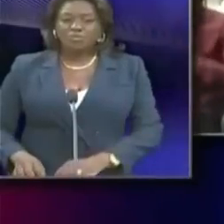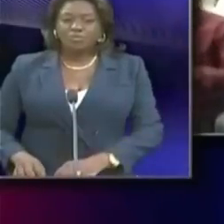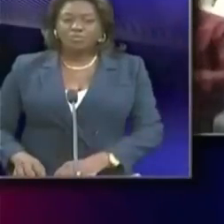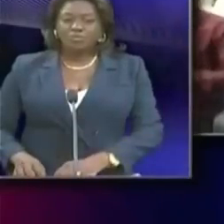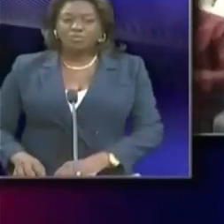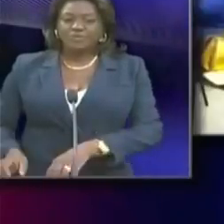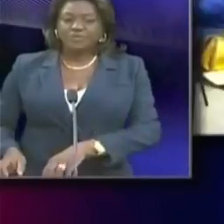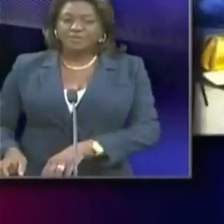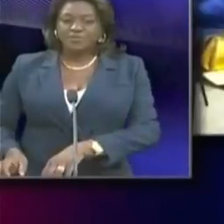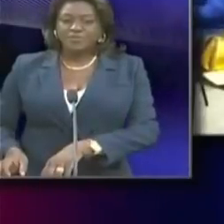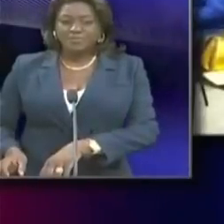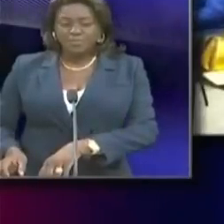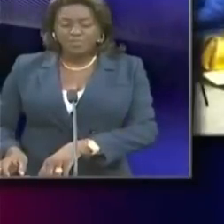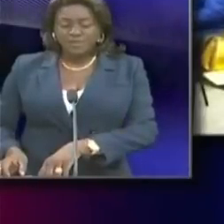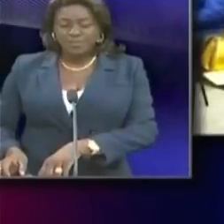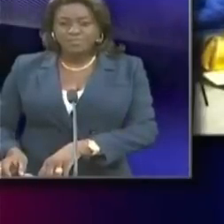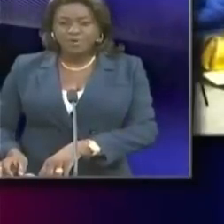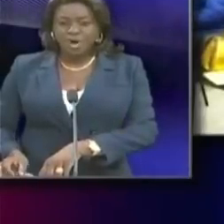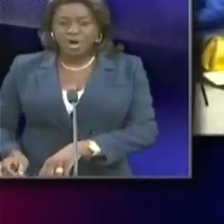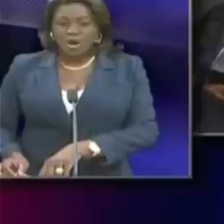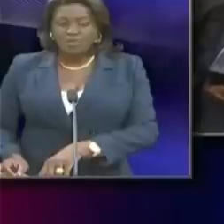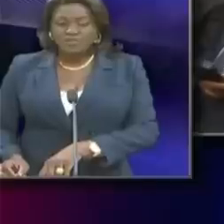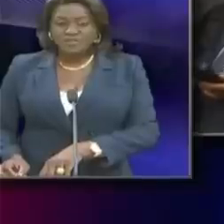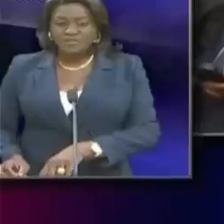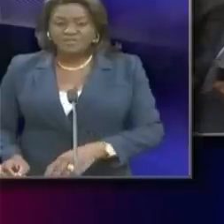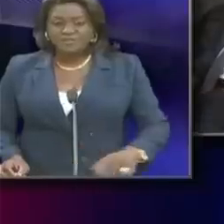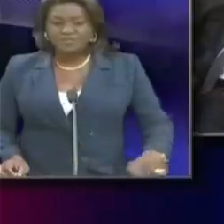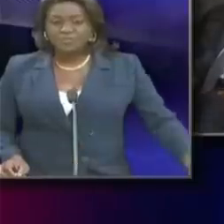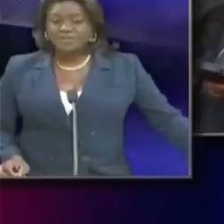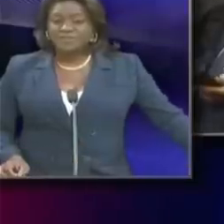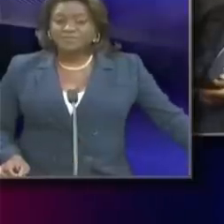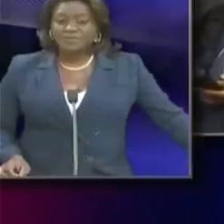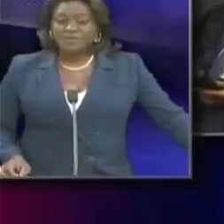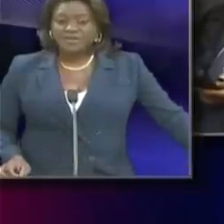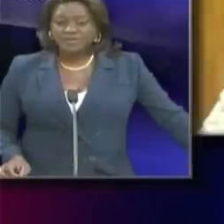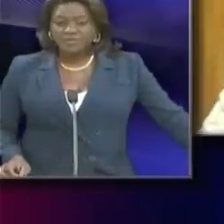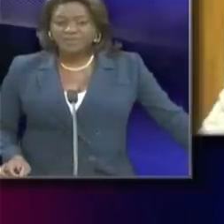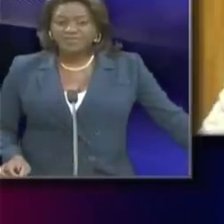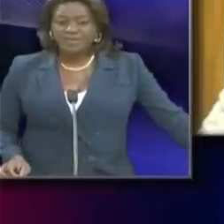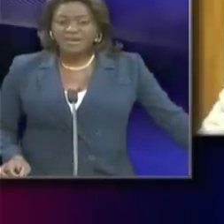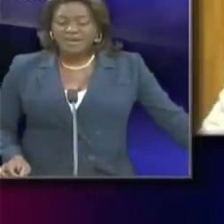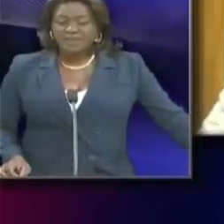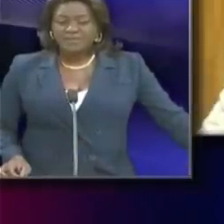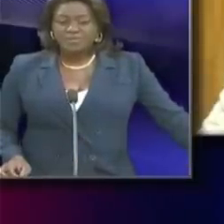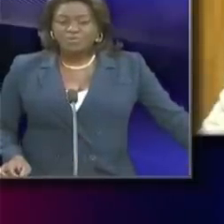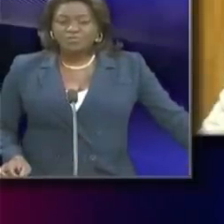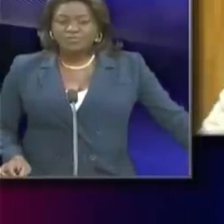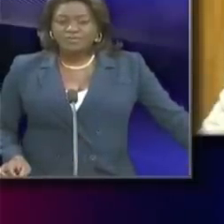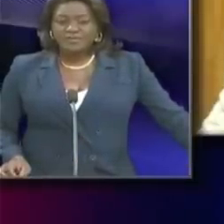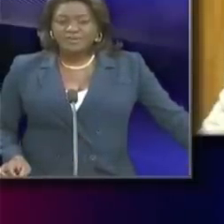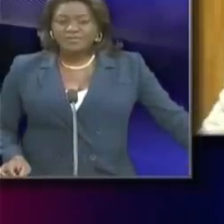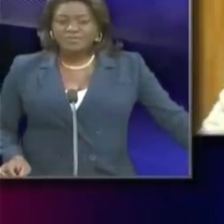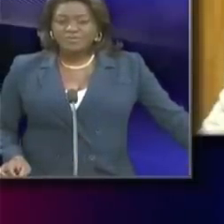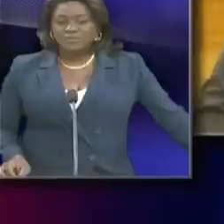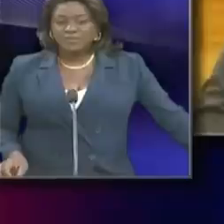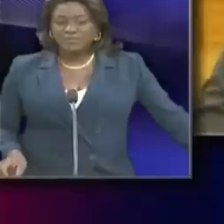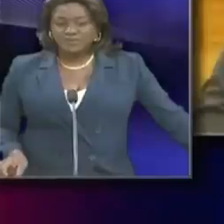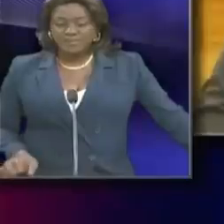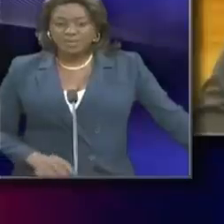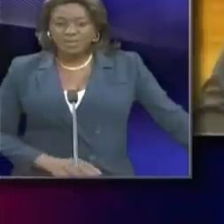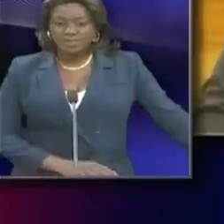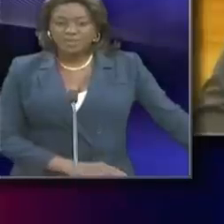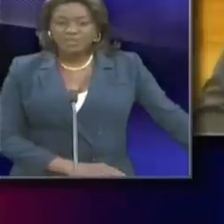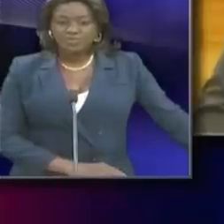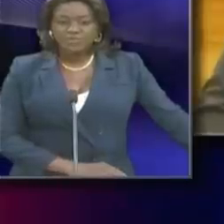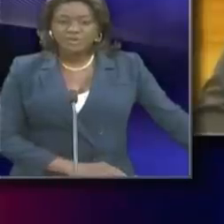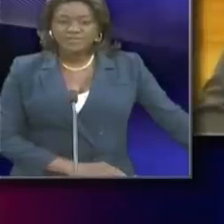membres du bureau de vote et de dépouillement l'objectif est de doter la sonnerie de la carte graphique et des bureaux de vote les travaux ont été lancés